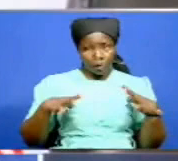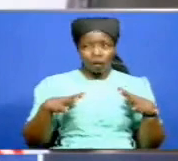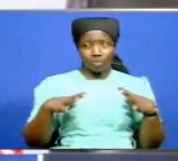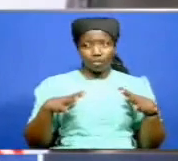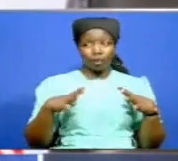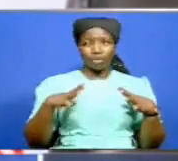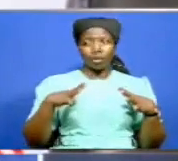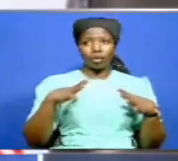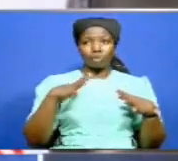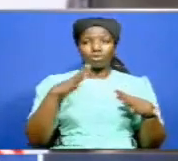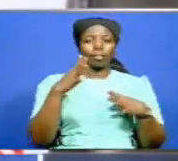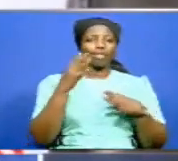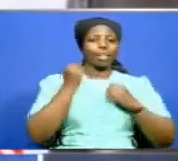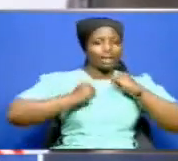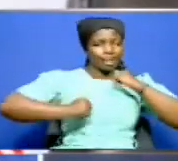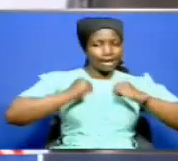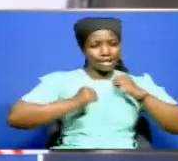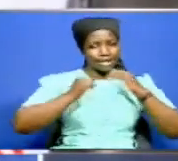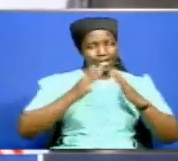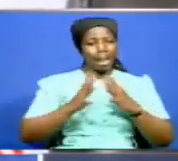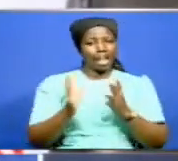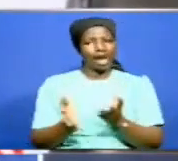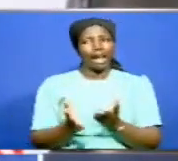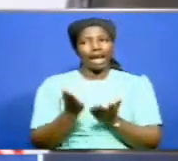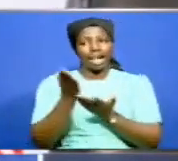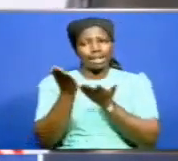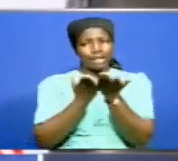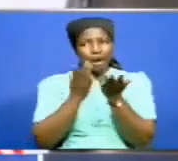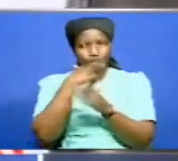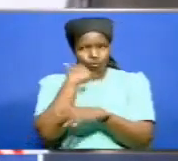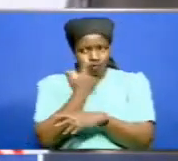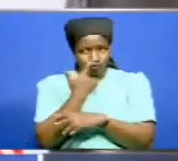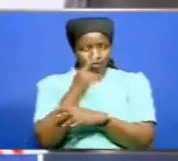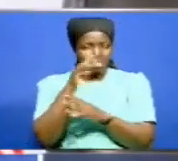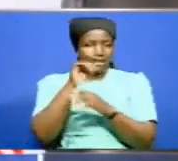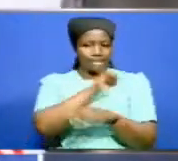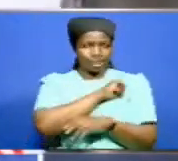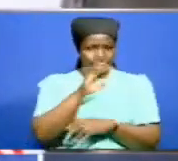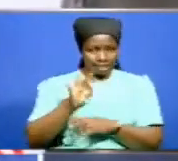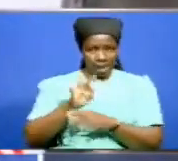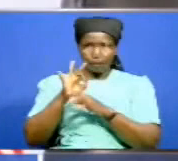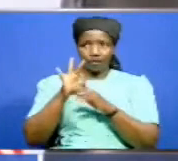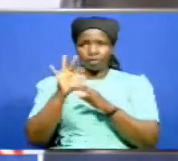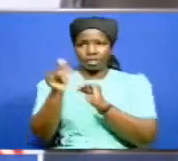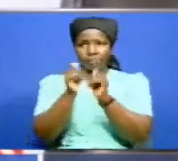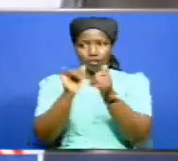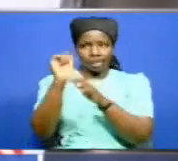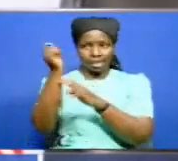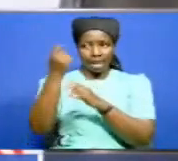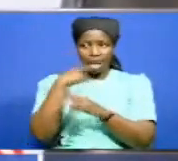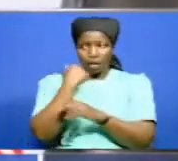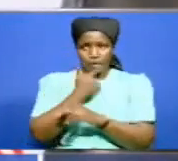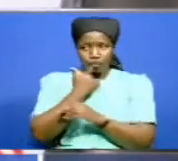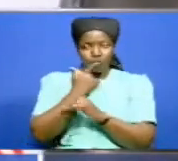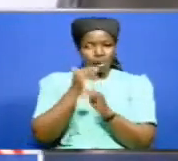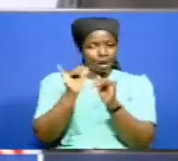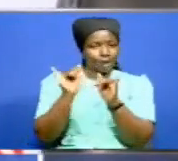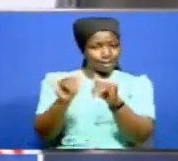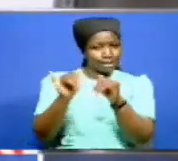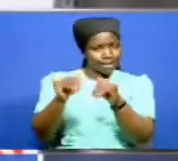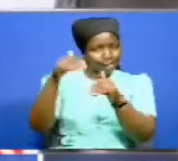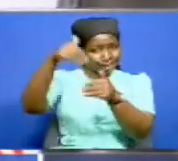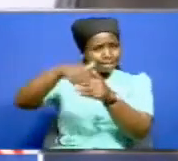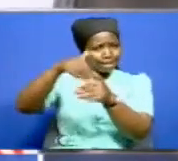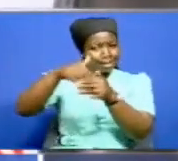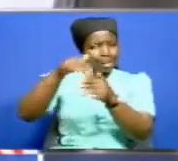The athletes are being served by staff of Sports Kenya, who are not a resident within